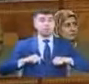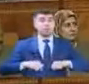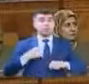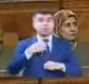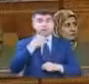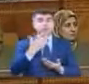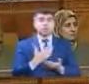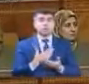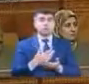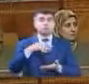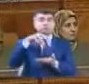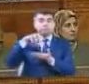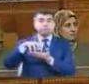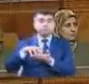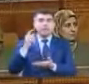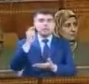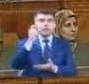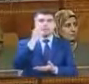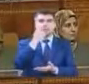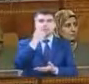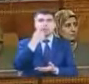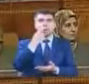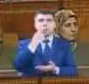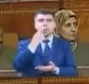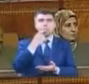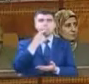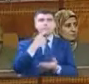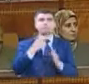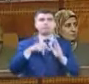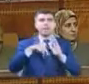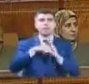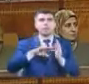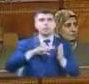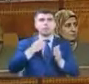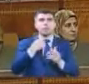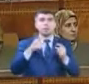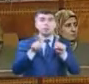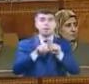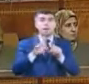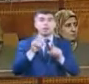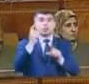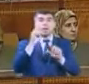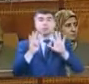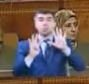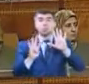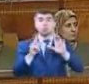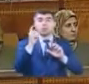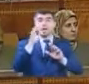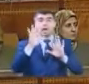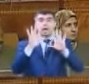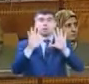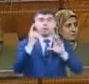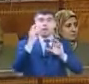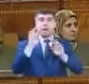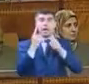احنا سكان من مدن الشمال طنجة تطوان المضيق الفنيدق مارتيل لا يأتي شهر 10 شهر 9 وشهر 10 وشهر 11